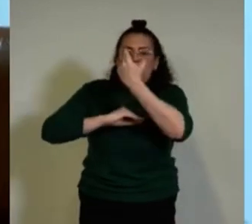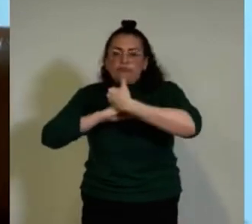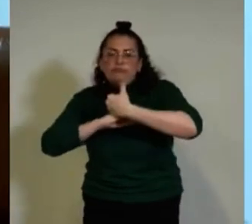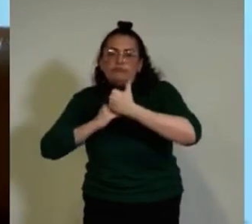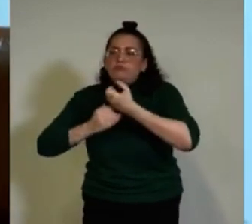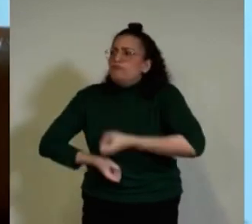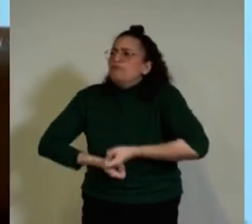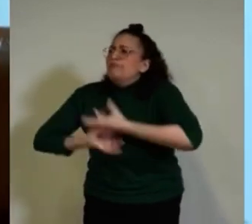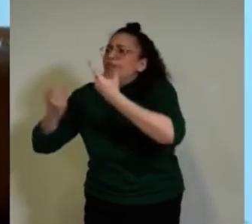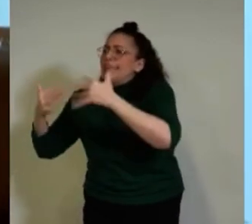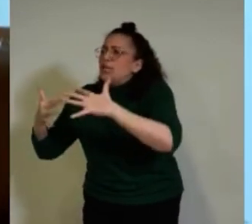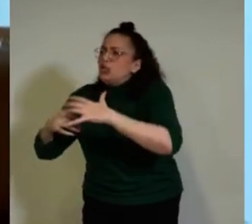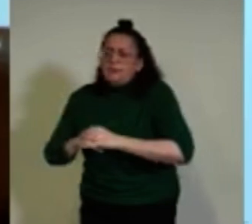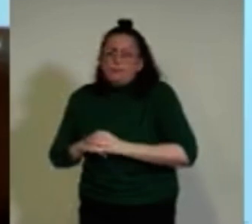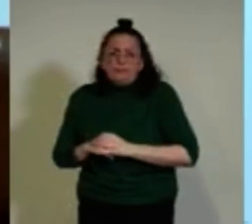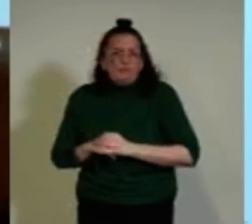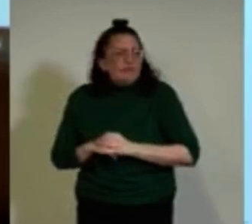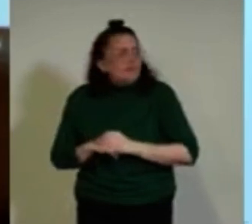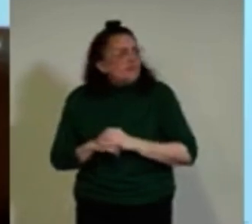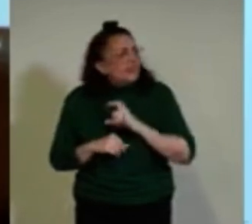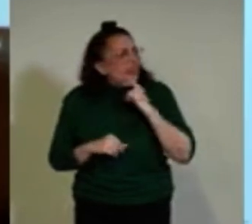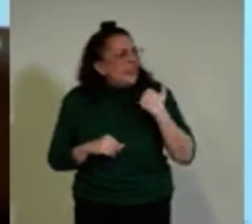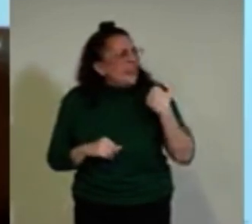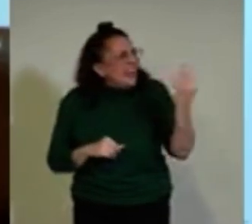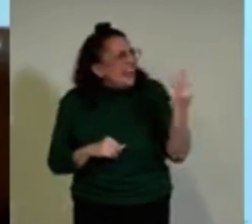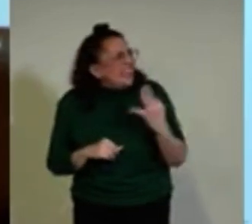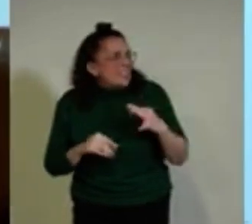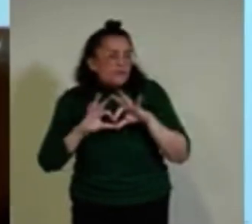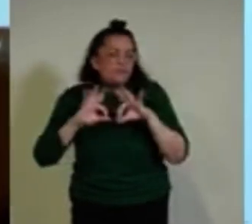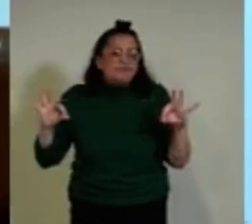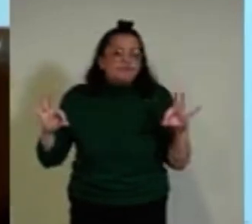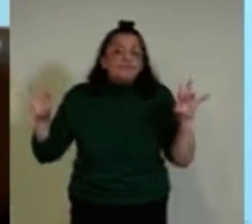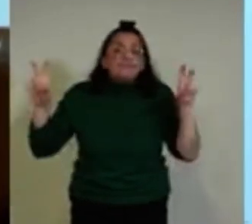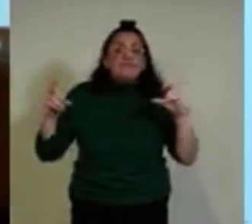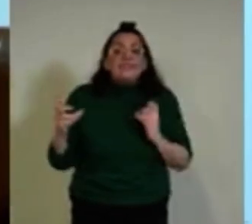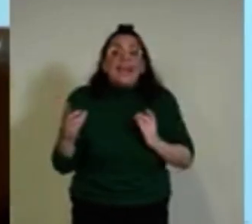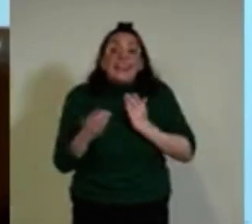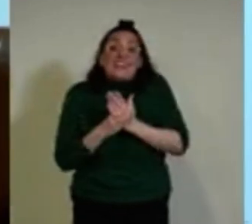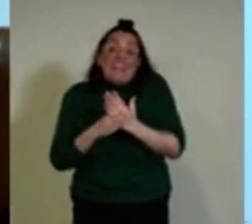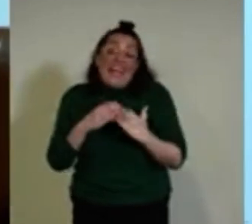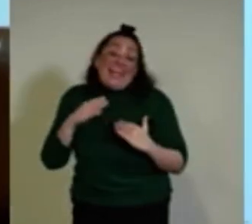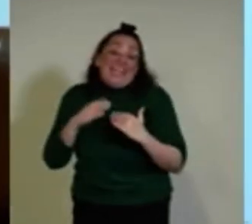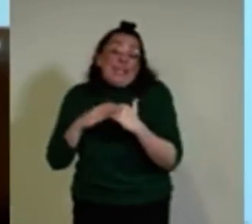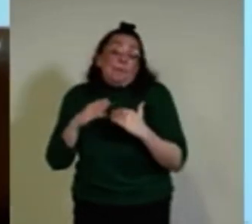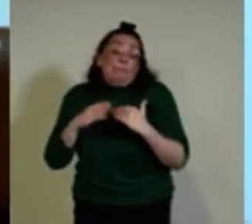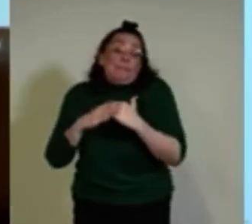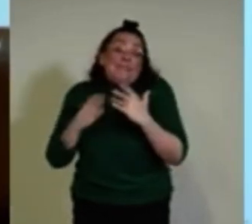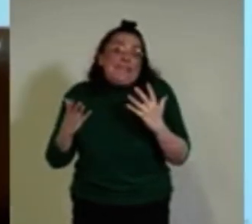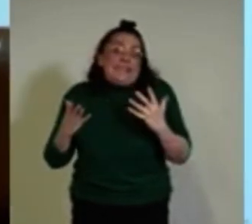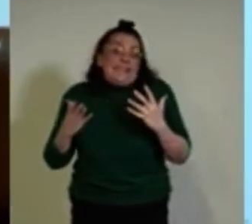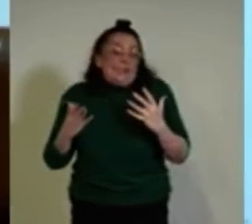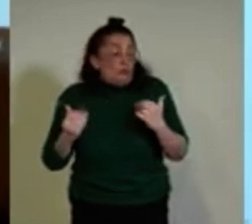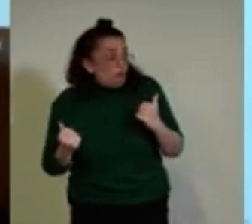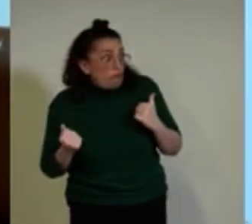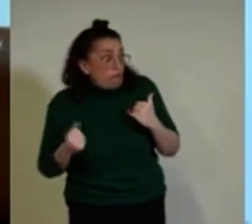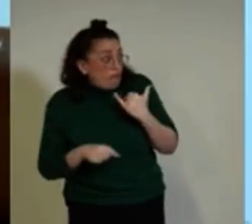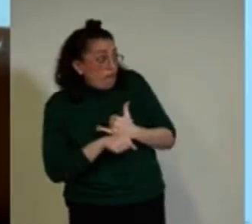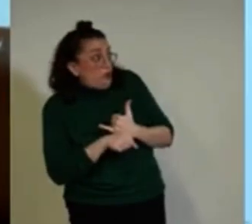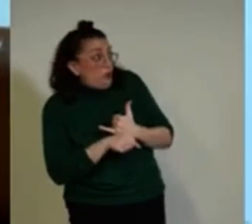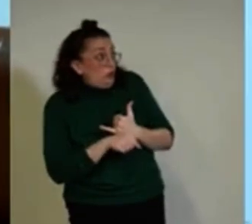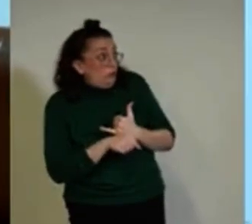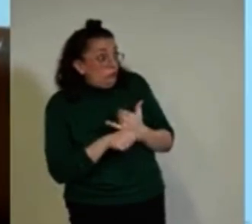alliez avoir des marges de manœuvre amputées, je cite, en ce début de mandat. Je pense que cette affirmation est fausse. Et en réalité, le document que vous venez de